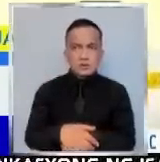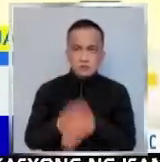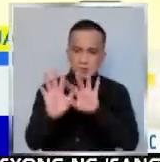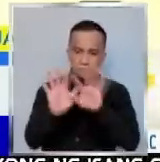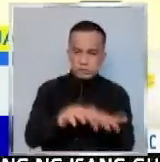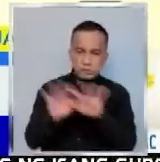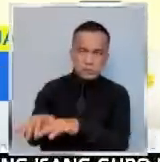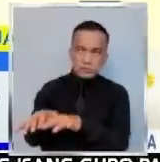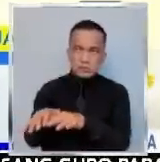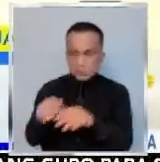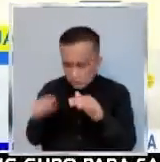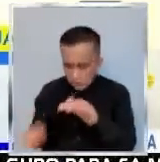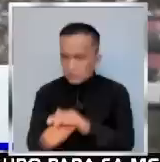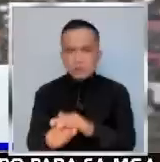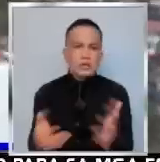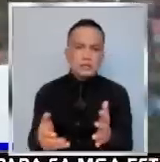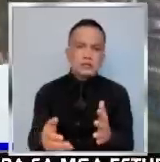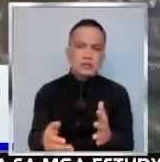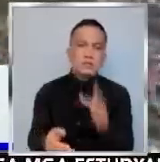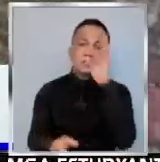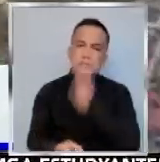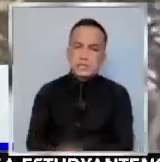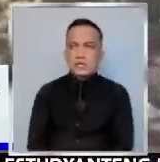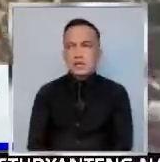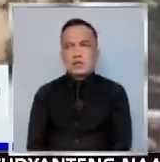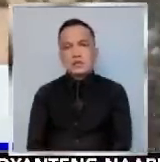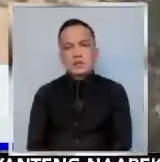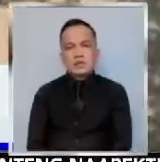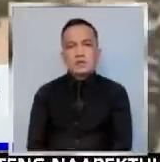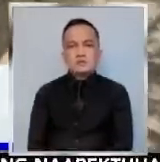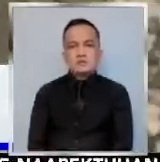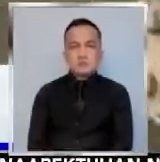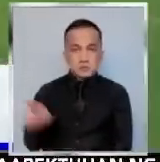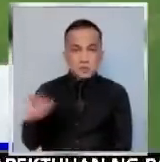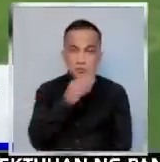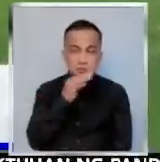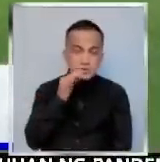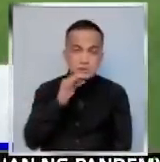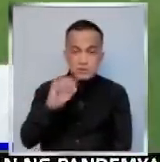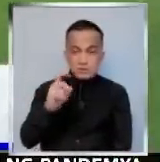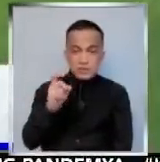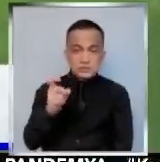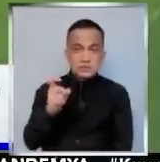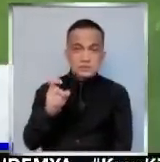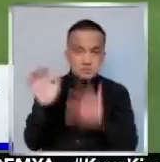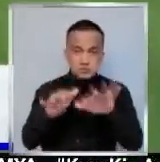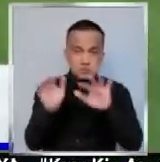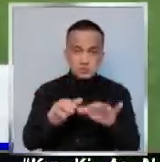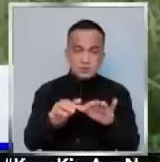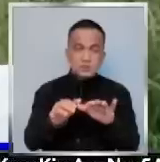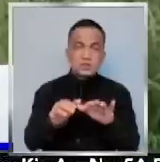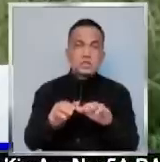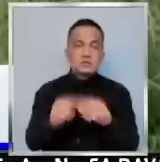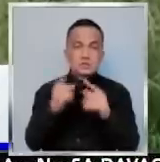ilalim, wala na po yun, mabubulok na po yun. Isa lang ang bukiri ni Mang Felix sa mga pinadapa ng pagragasa ng Bagyong Cardie. Ang